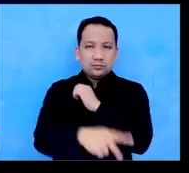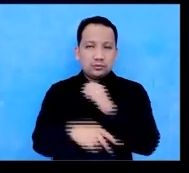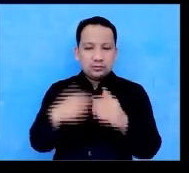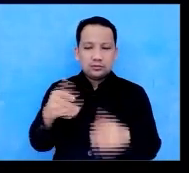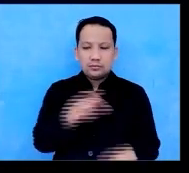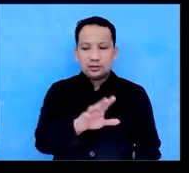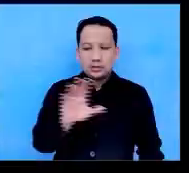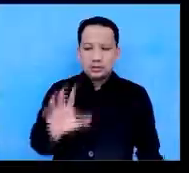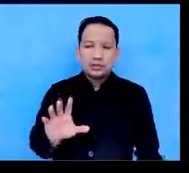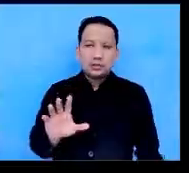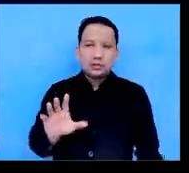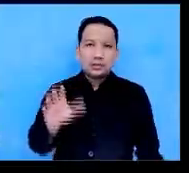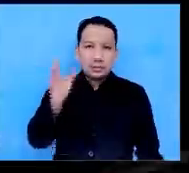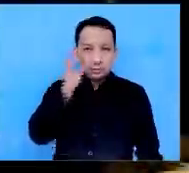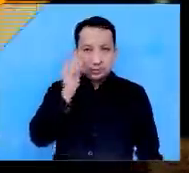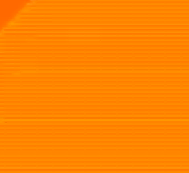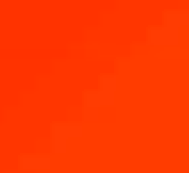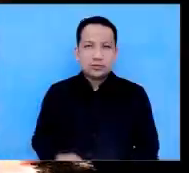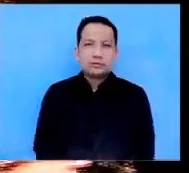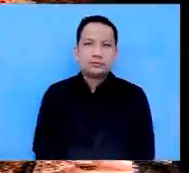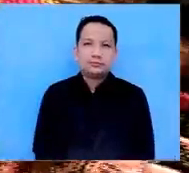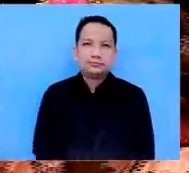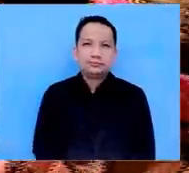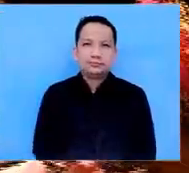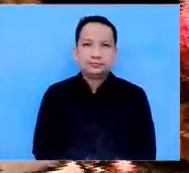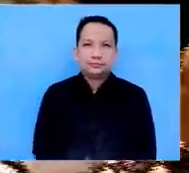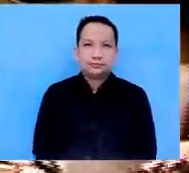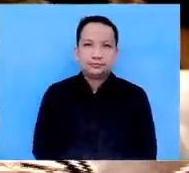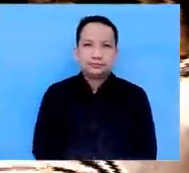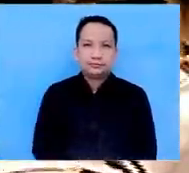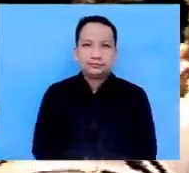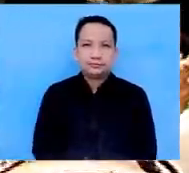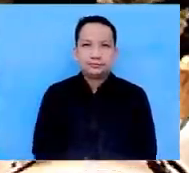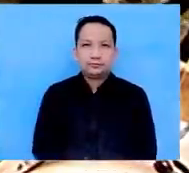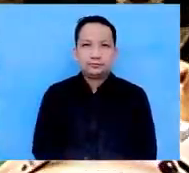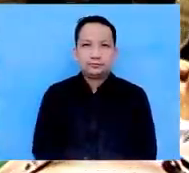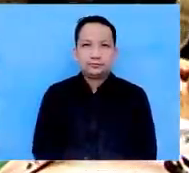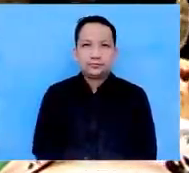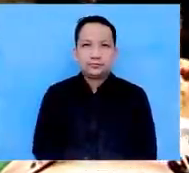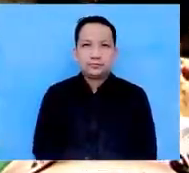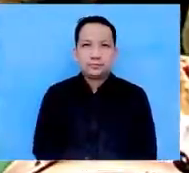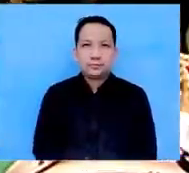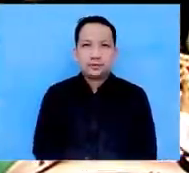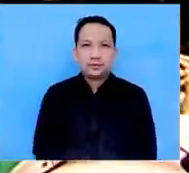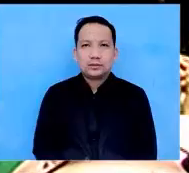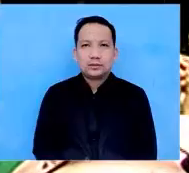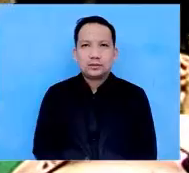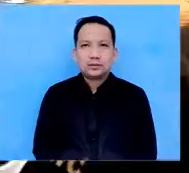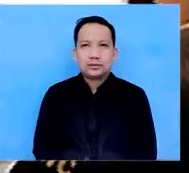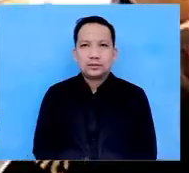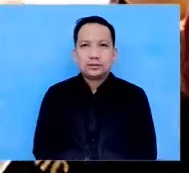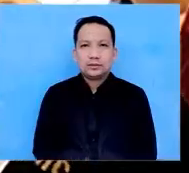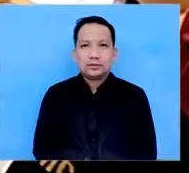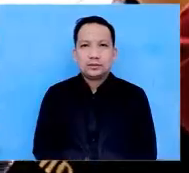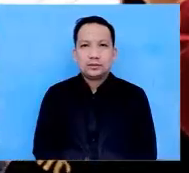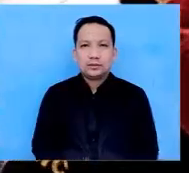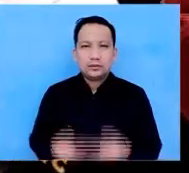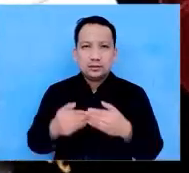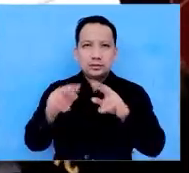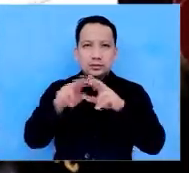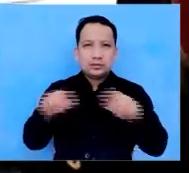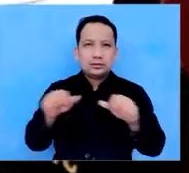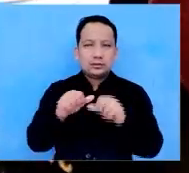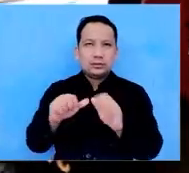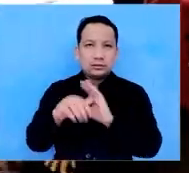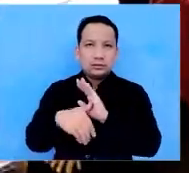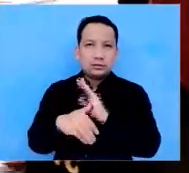frontline ng balitang yan si Camille Samonte. Sa pagpapatuloy ng Voters Education Campaign ng Commission on Elections, bumisita si COMELEC